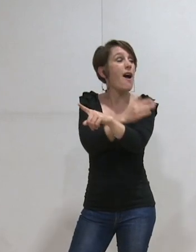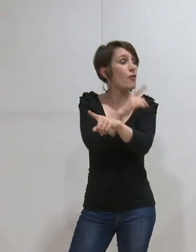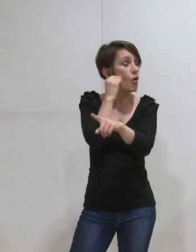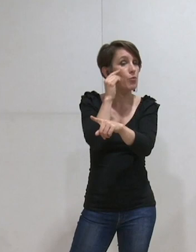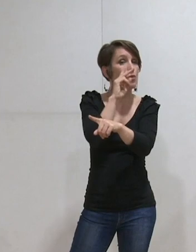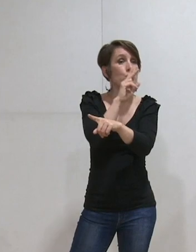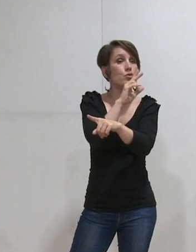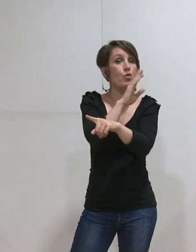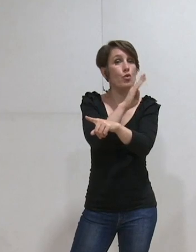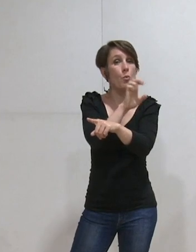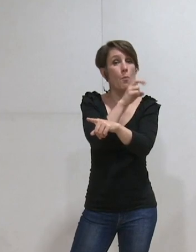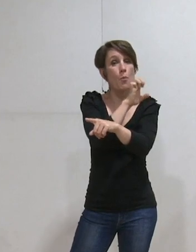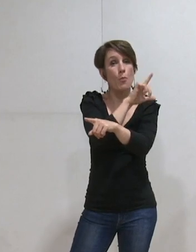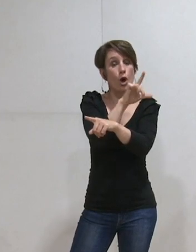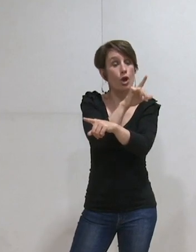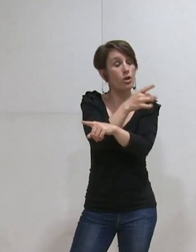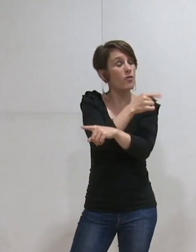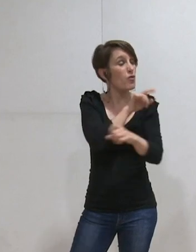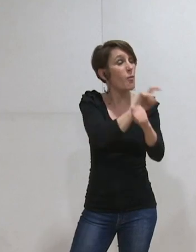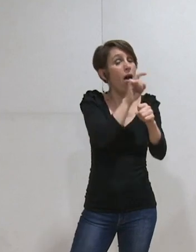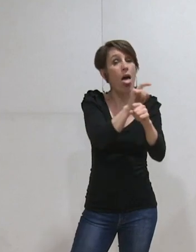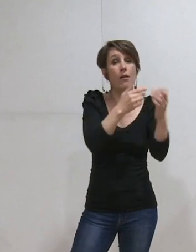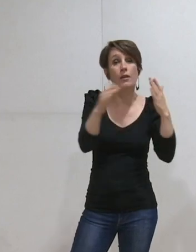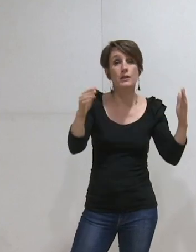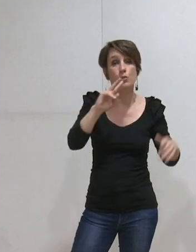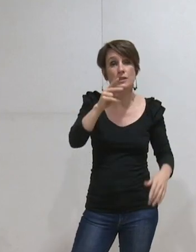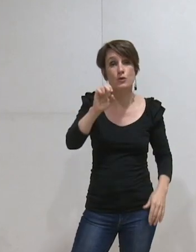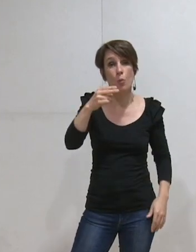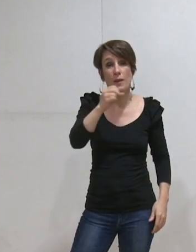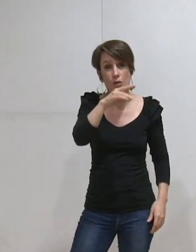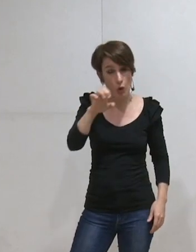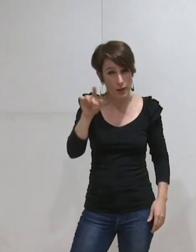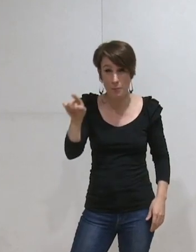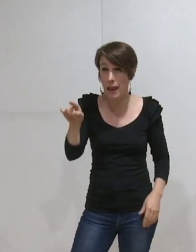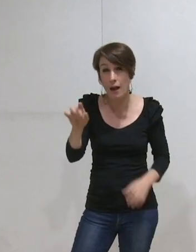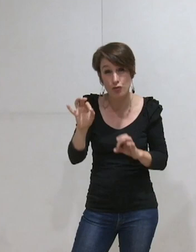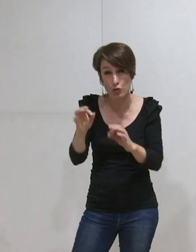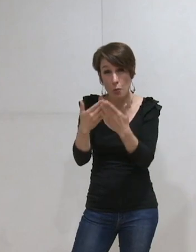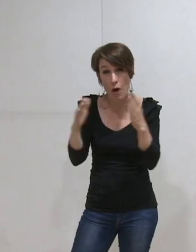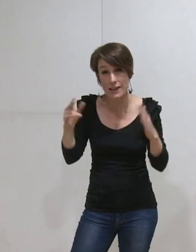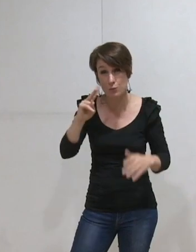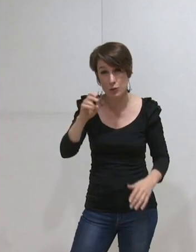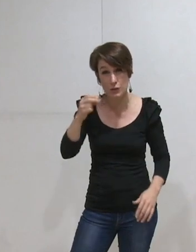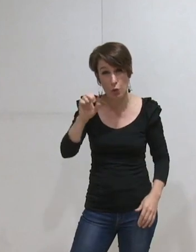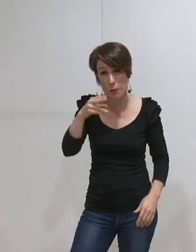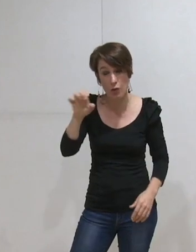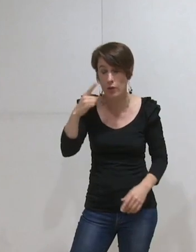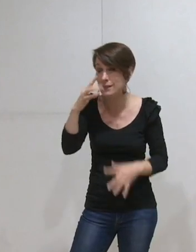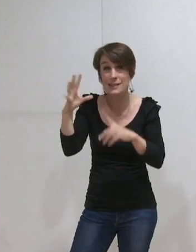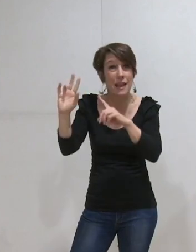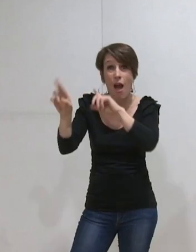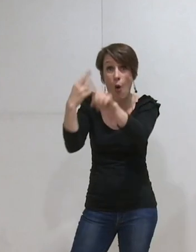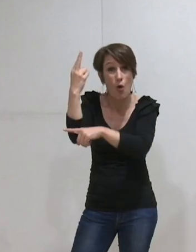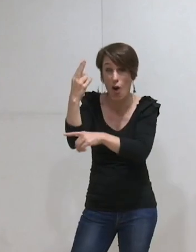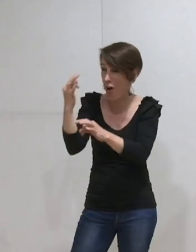juseppe Penon et reçu et rencontré un succès euh particulièrement important c'est même je crois un record pour une une